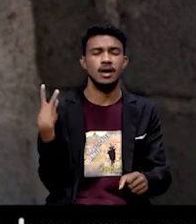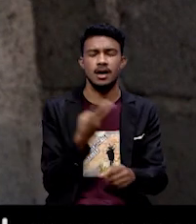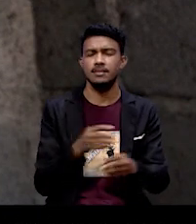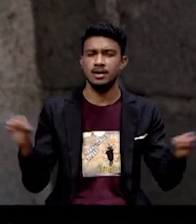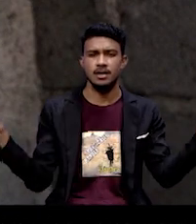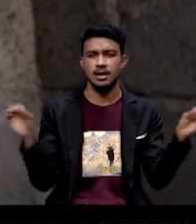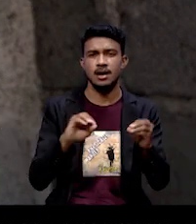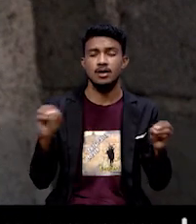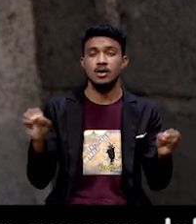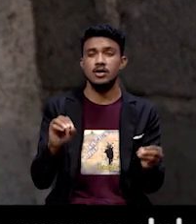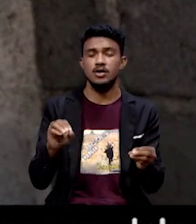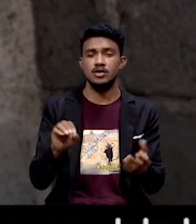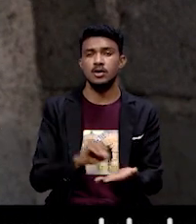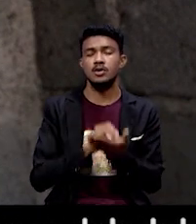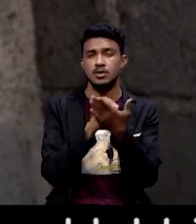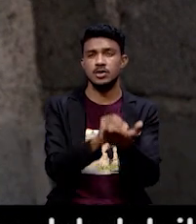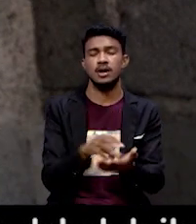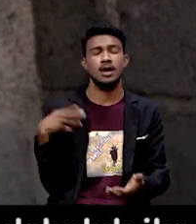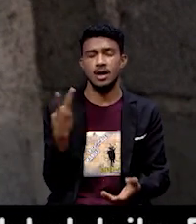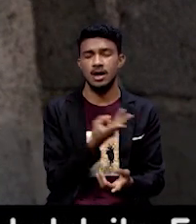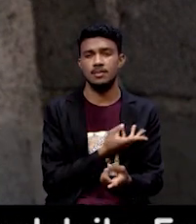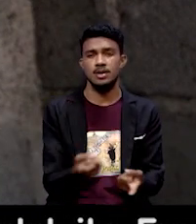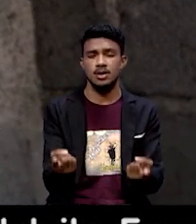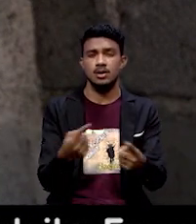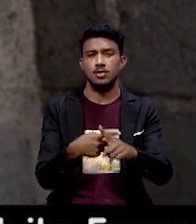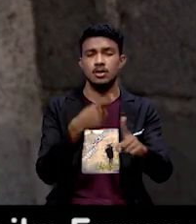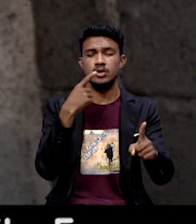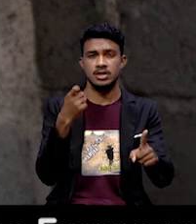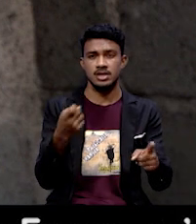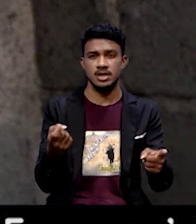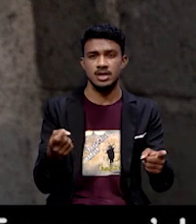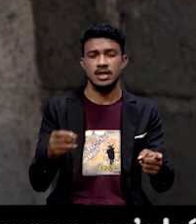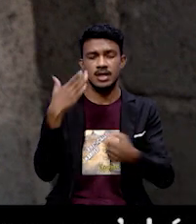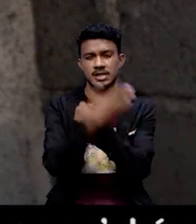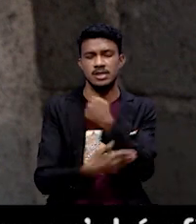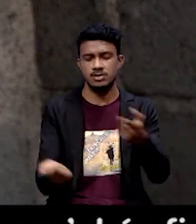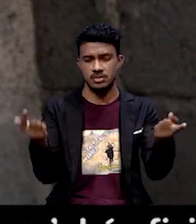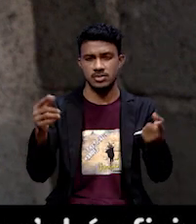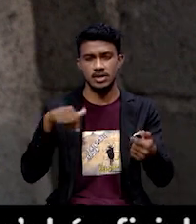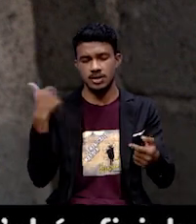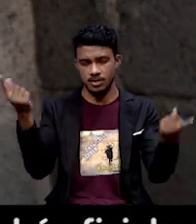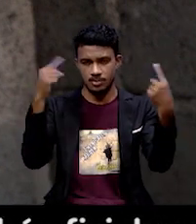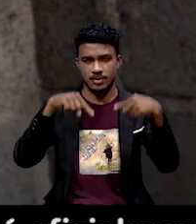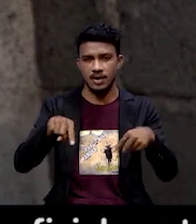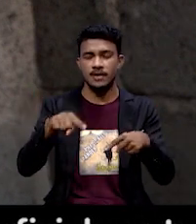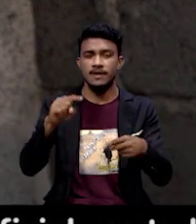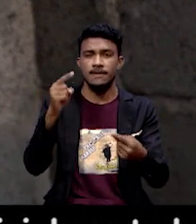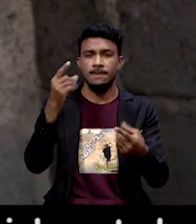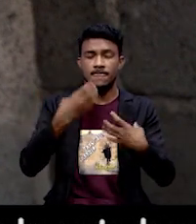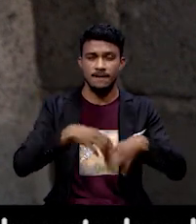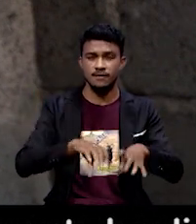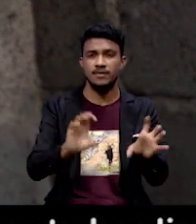uang Ami husi rai rai liurin mak tamai fodi fan pentola fan mantulu. Masna realidade be ami oi kusi mak